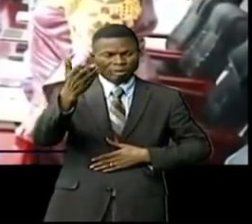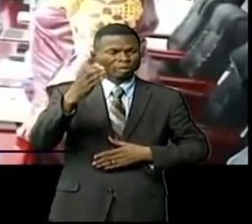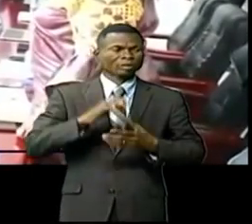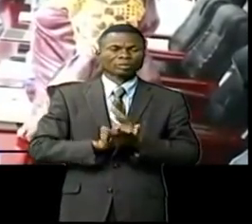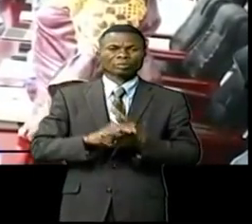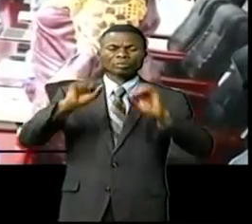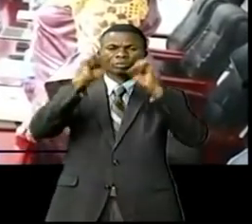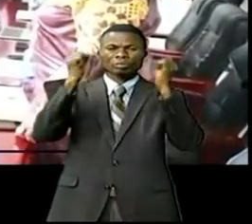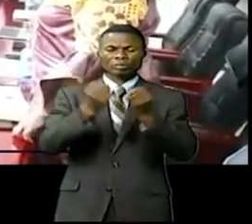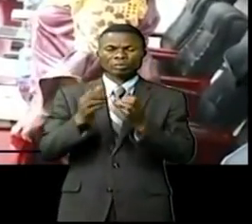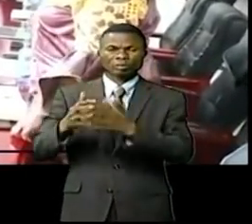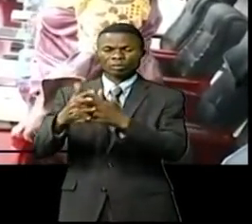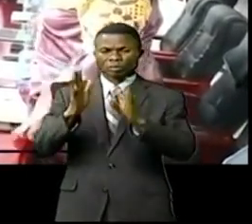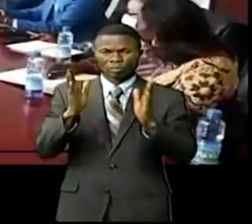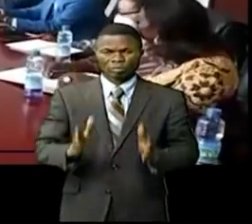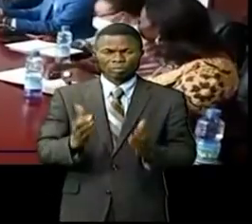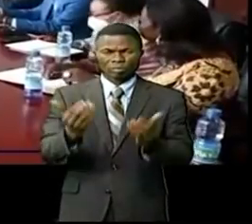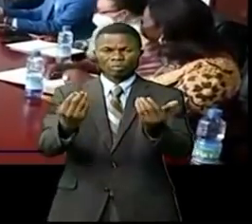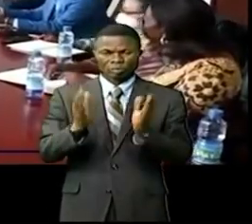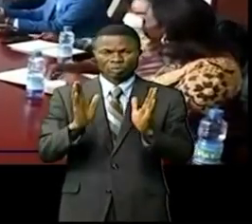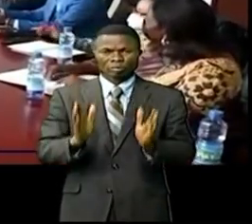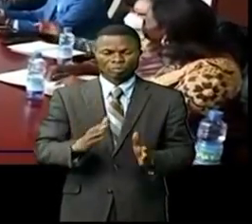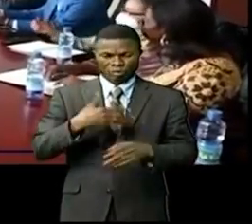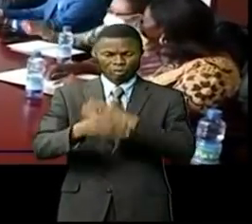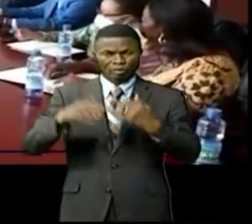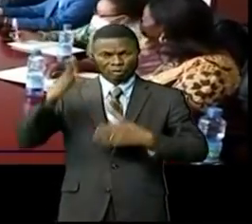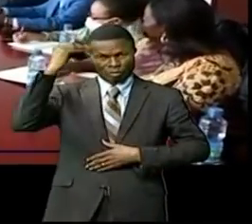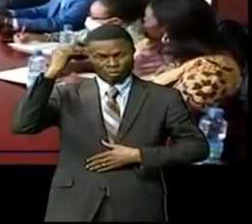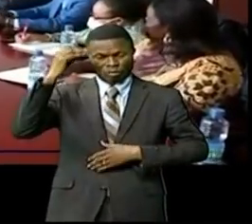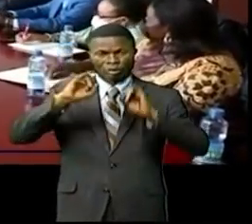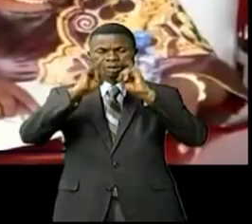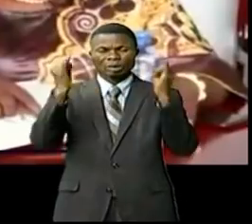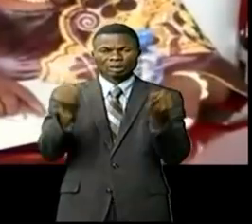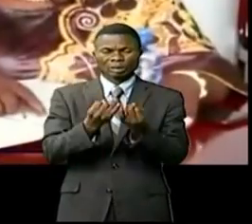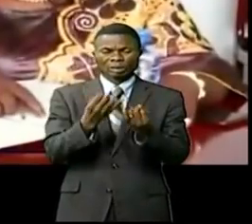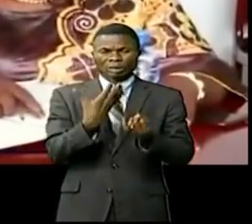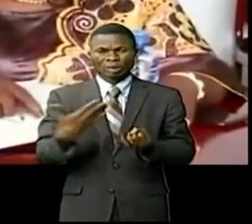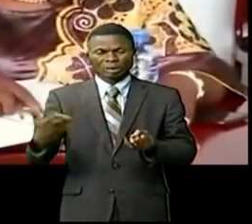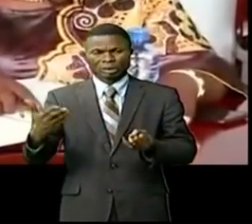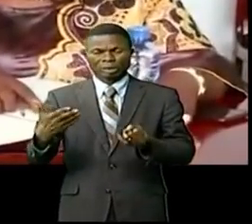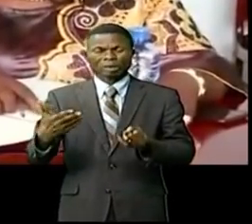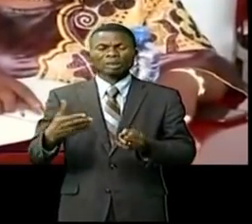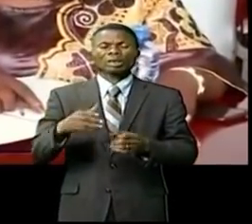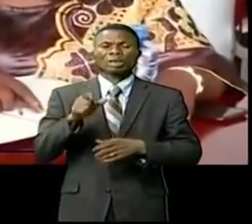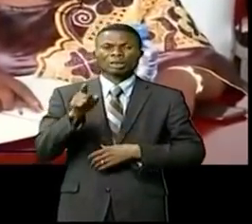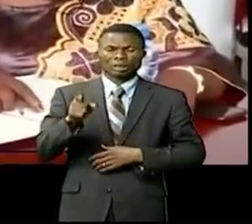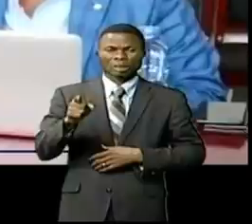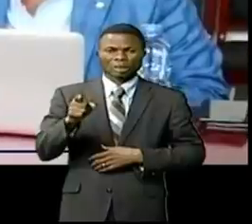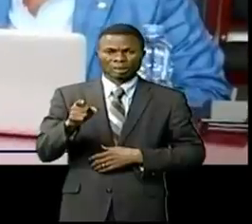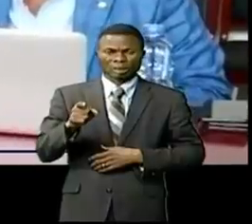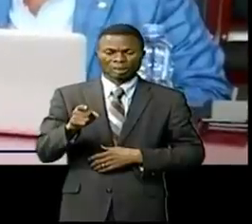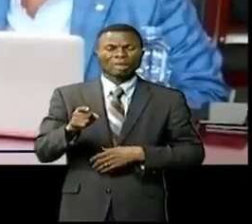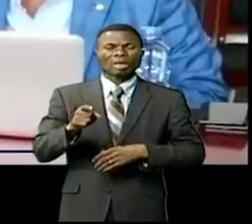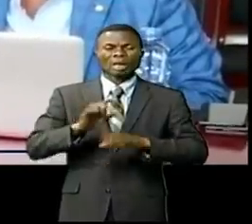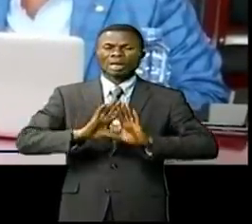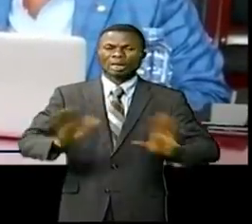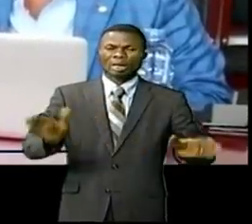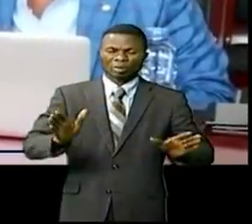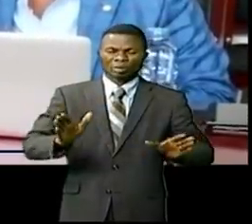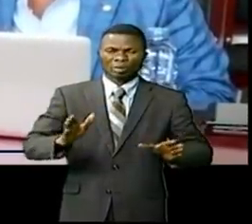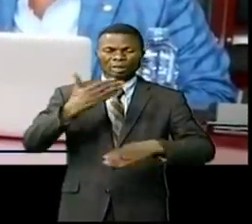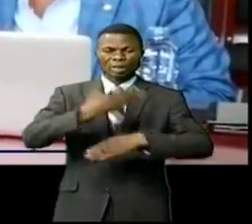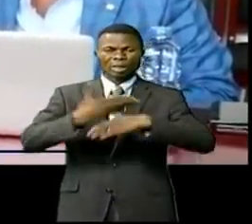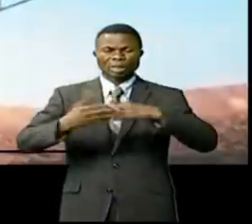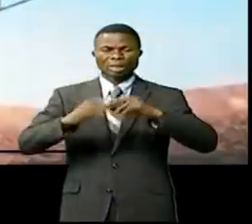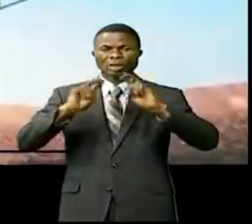société américaine Volancy, expérimentée dans l'industrie des productions des drones modernes, s'est dit attirée d'installer ses usines